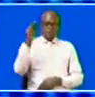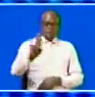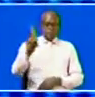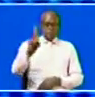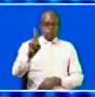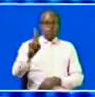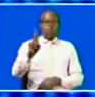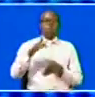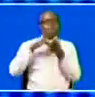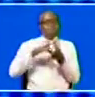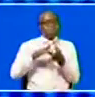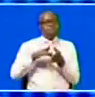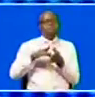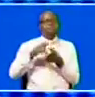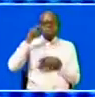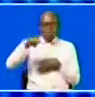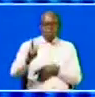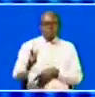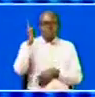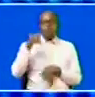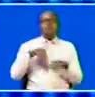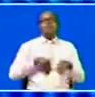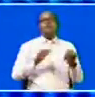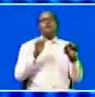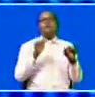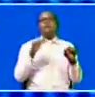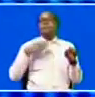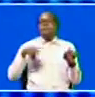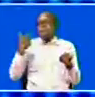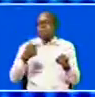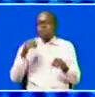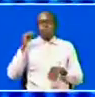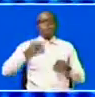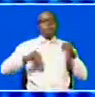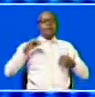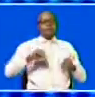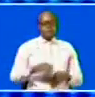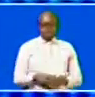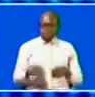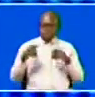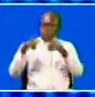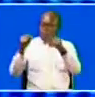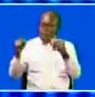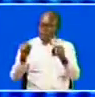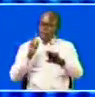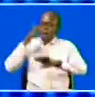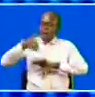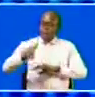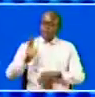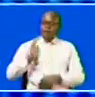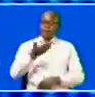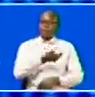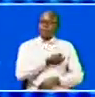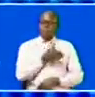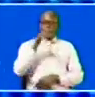kwa mara nyingine amesisitiza kuwa sheria itafuata mkondo wake kwa wale wanaoshiriki ufisadi. Matamshi ya Uhuru yanajiri baada ya kamati ya